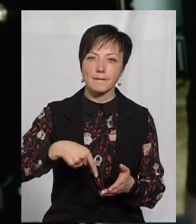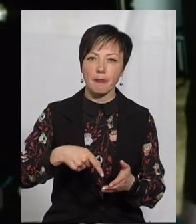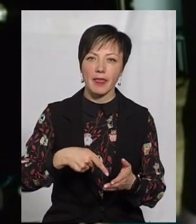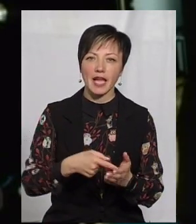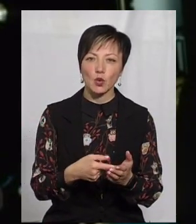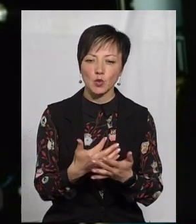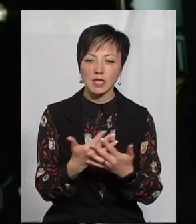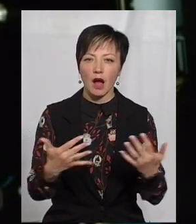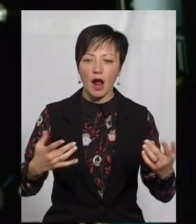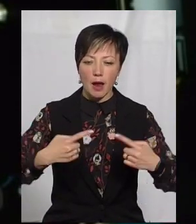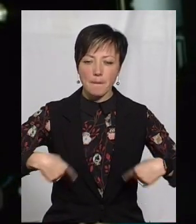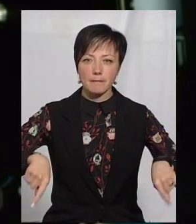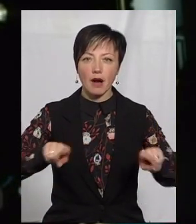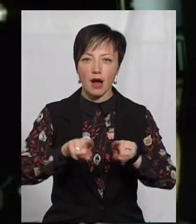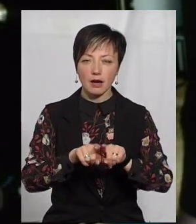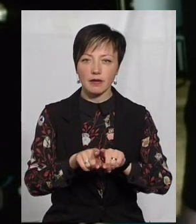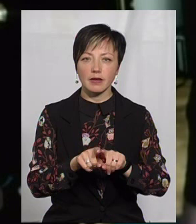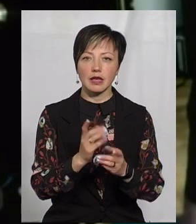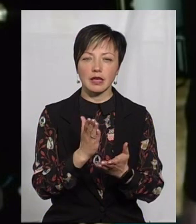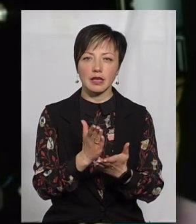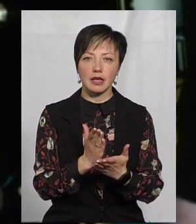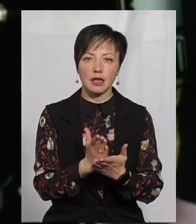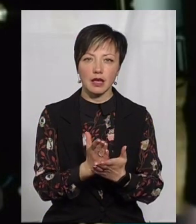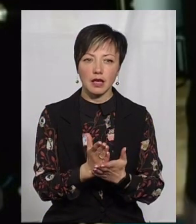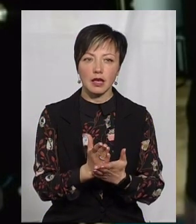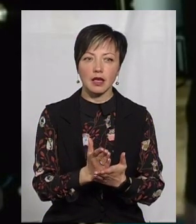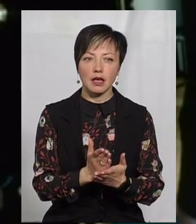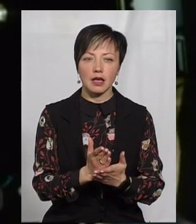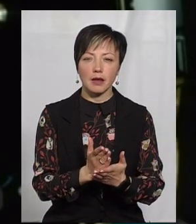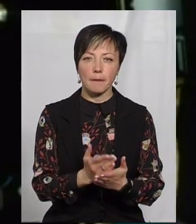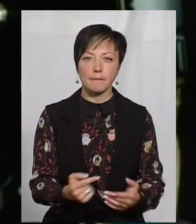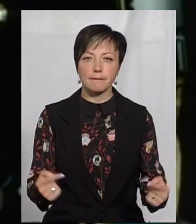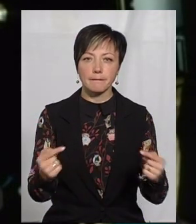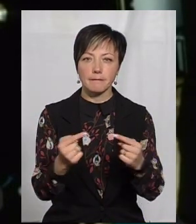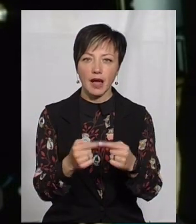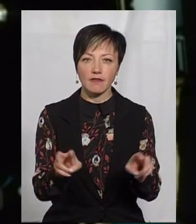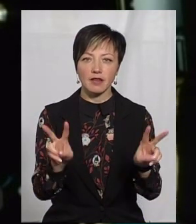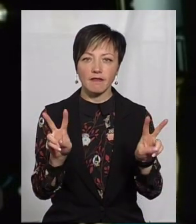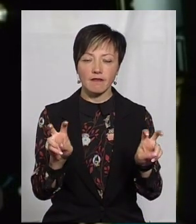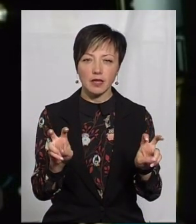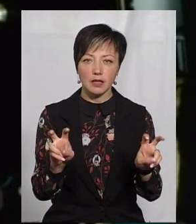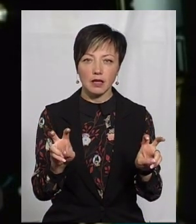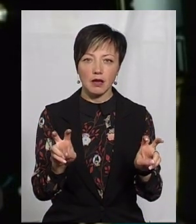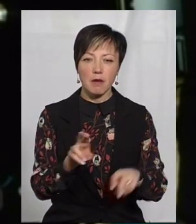всі добре знаємо, що є певний вид парку,